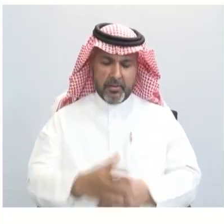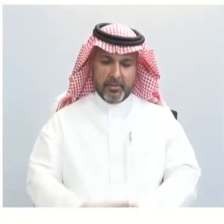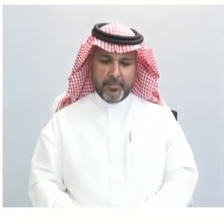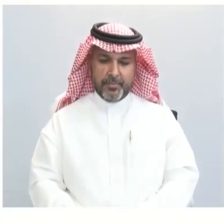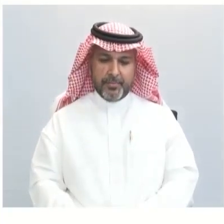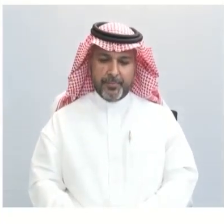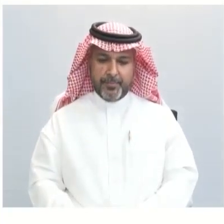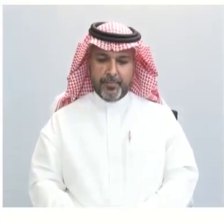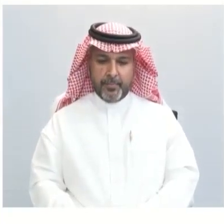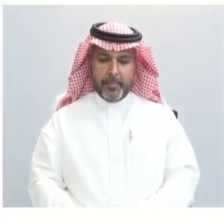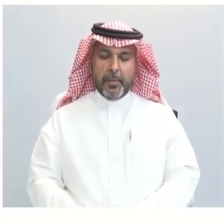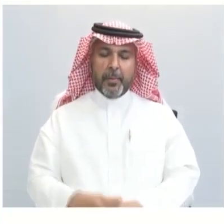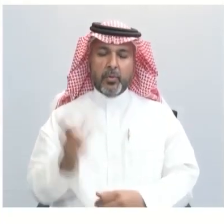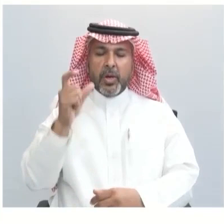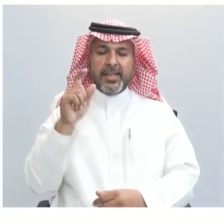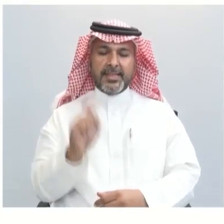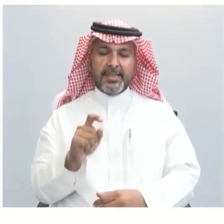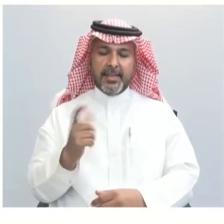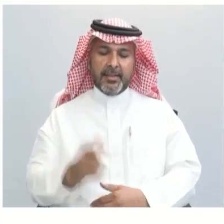بعد ذلك الضغط على نيكست.